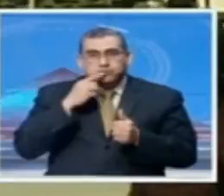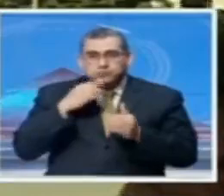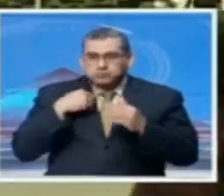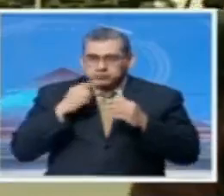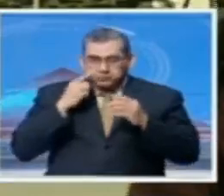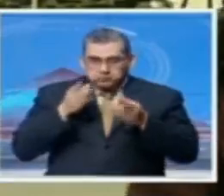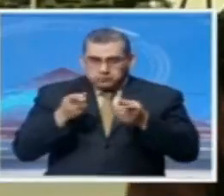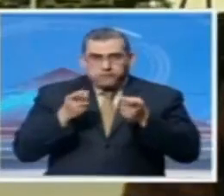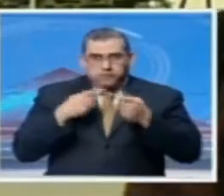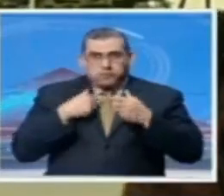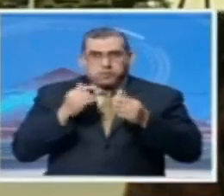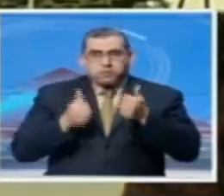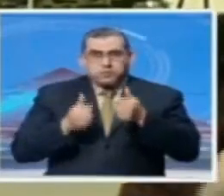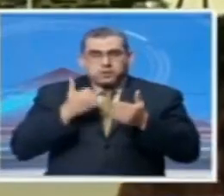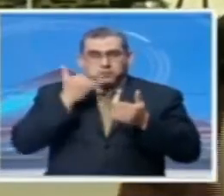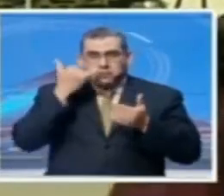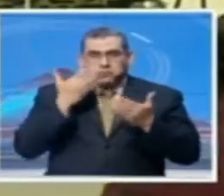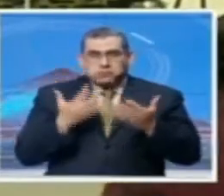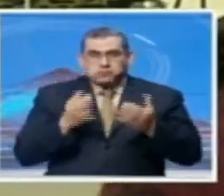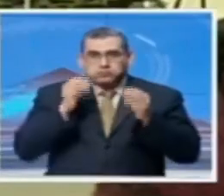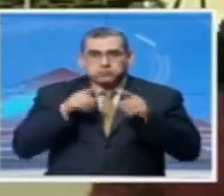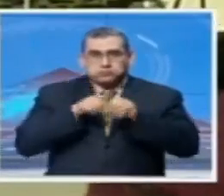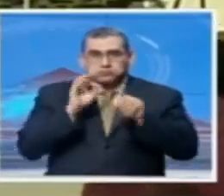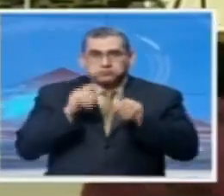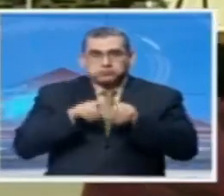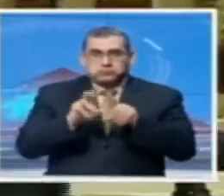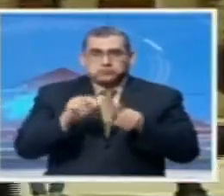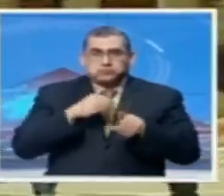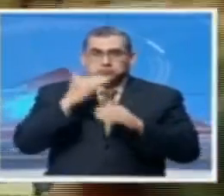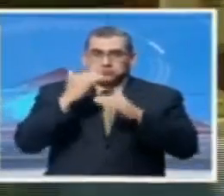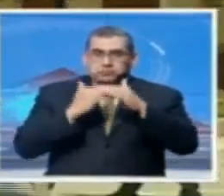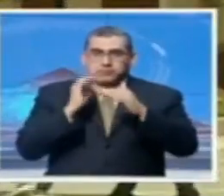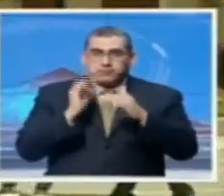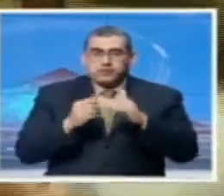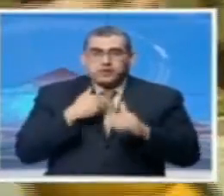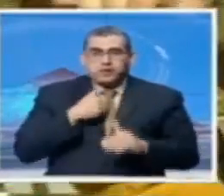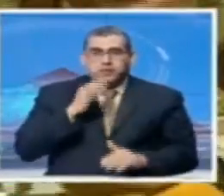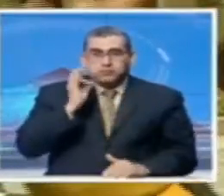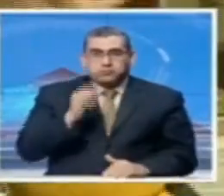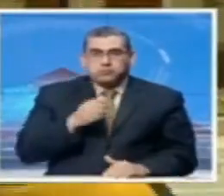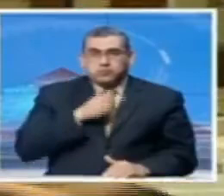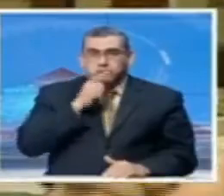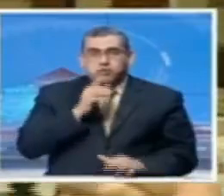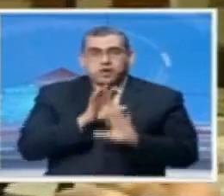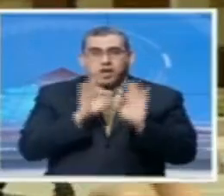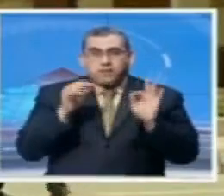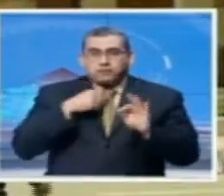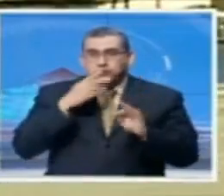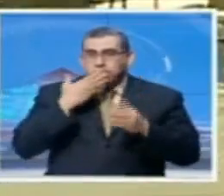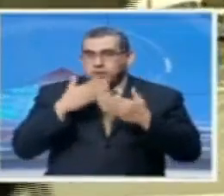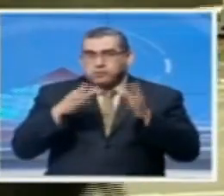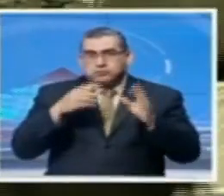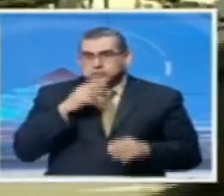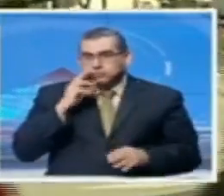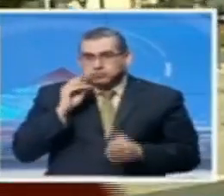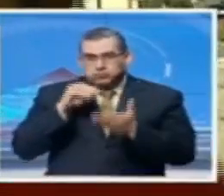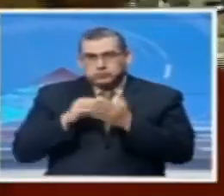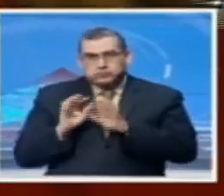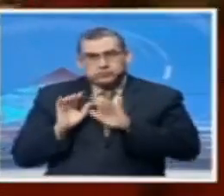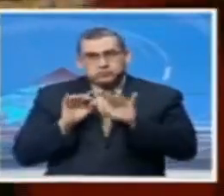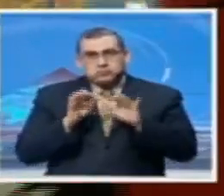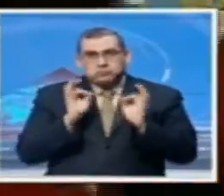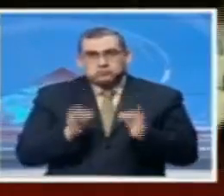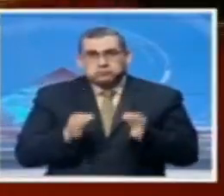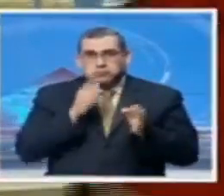الطالب السهل، يعني المتوسط واقل من المتوسط كمان. بصراحه يعني كل حاجه بره تمام التمام. ولما